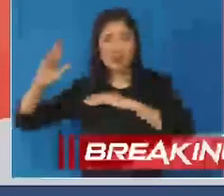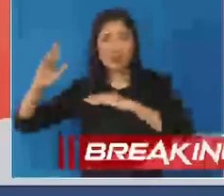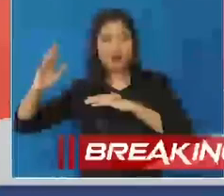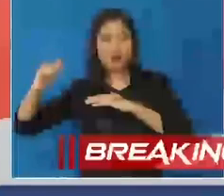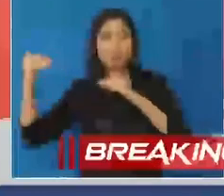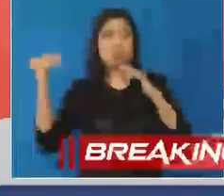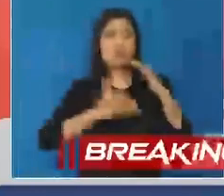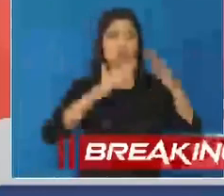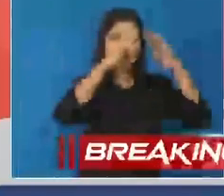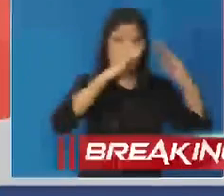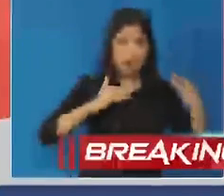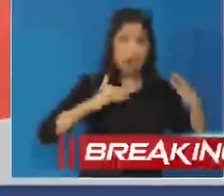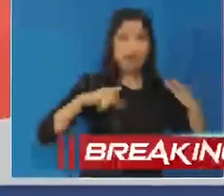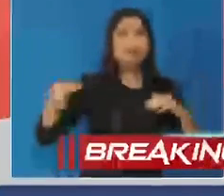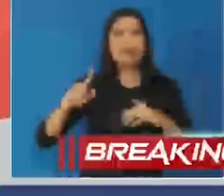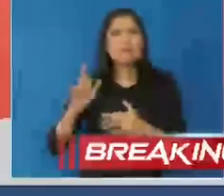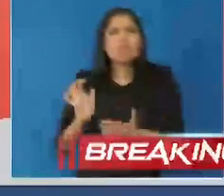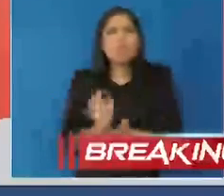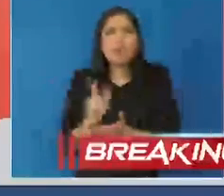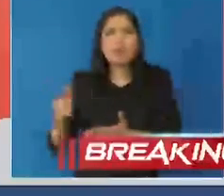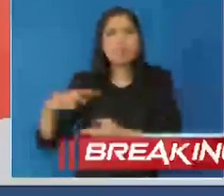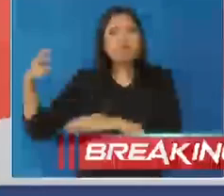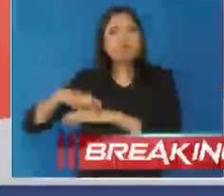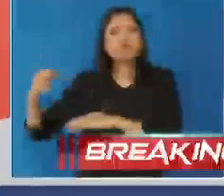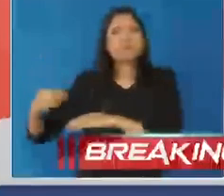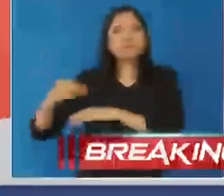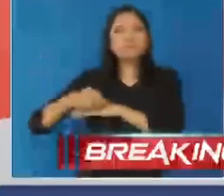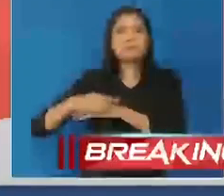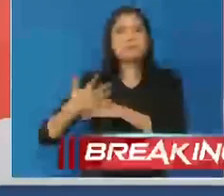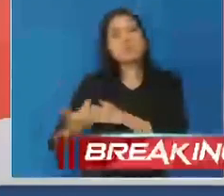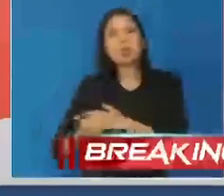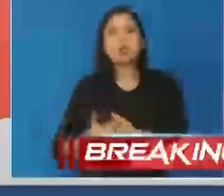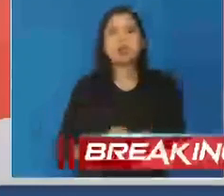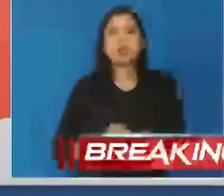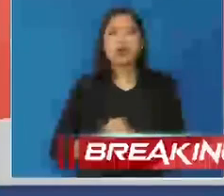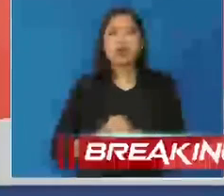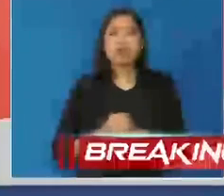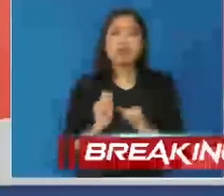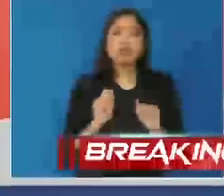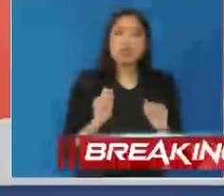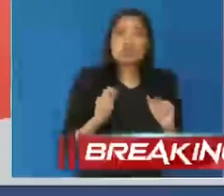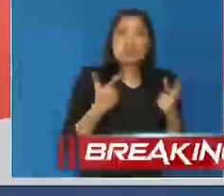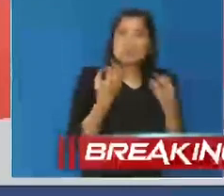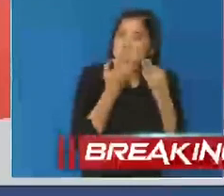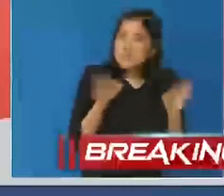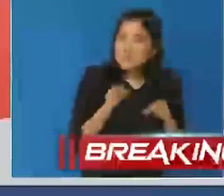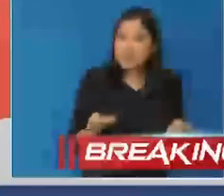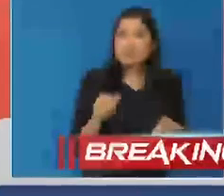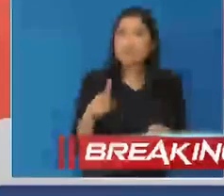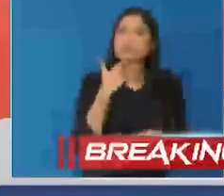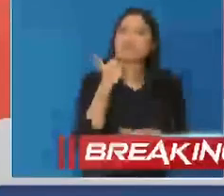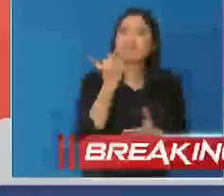memiliki peluang untuk membawa virus ini oleh karena itu pola hidup bersih sehat menjadi kunci di dalam